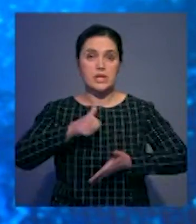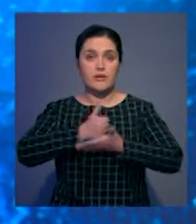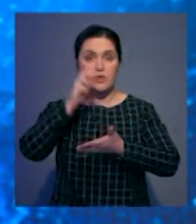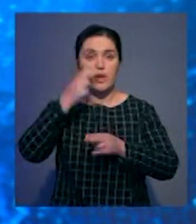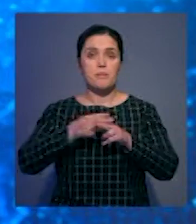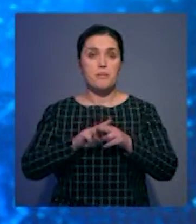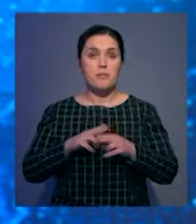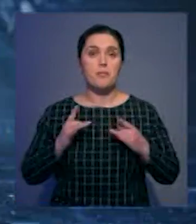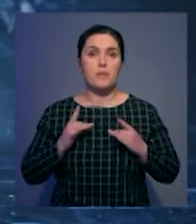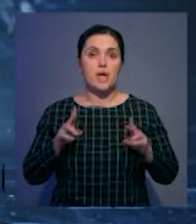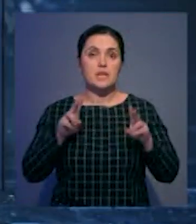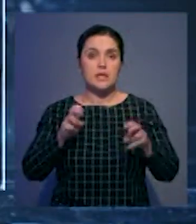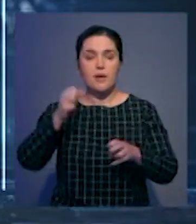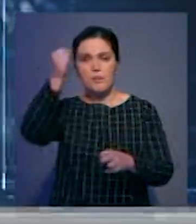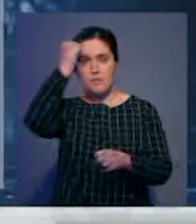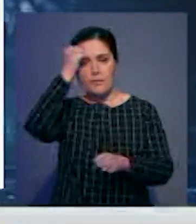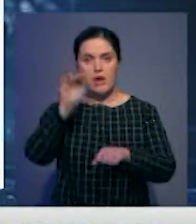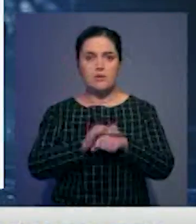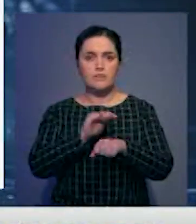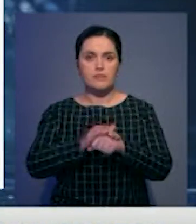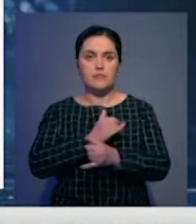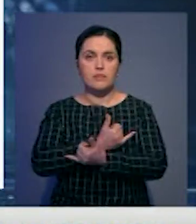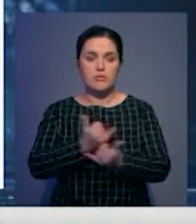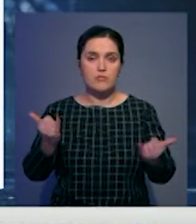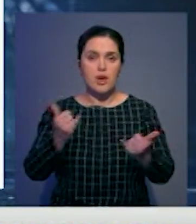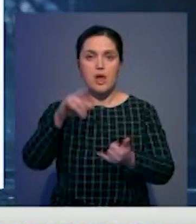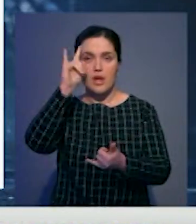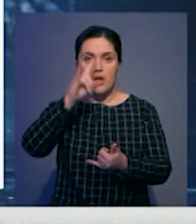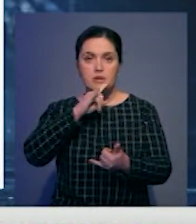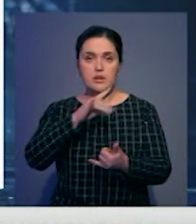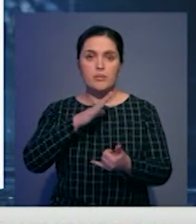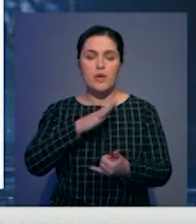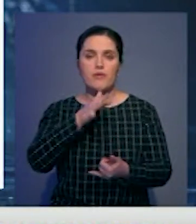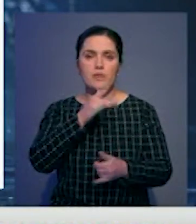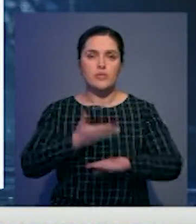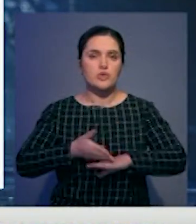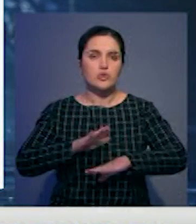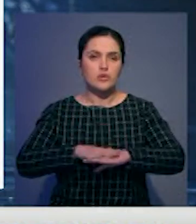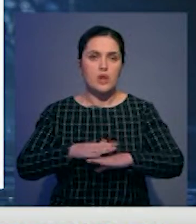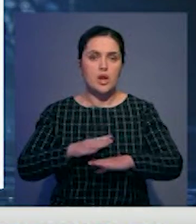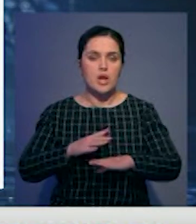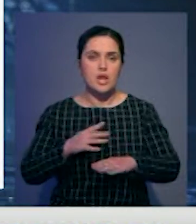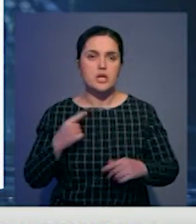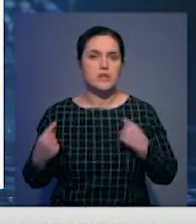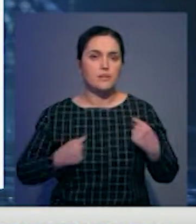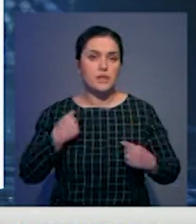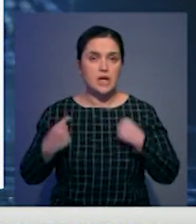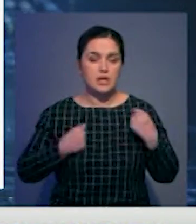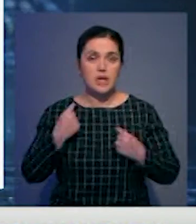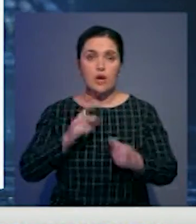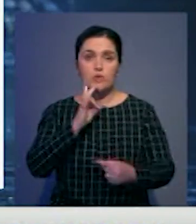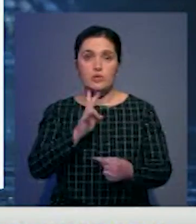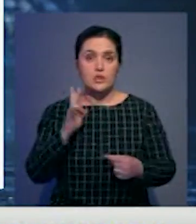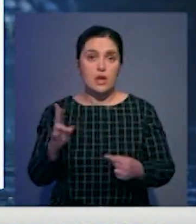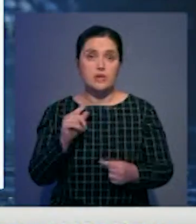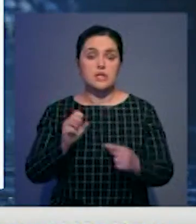праздник символизирует собой память о милосердии, проявленном нашим народом в годы тяжелых испытаний. Нурсултан Назарбаев